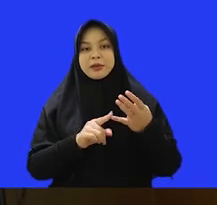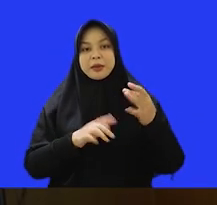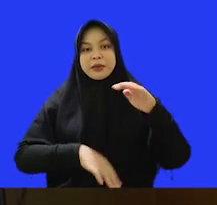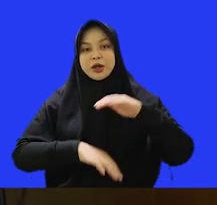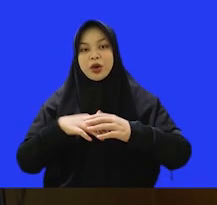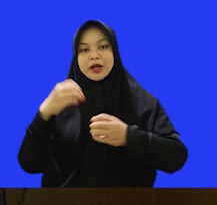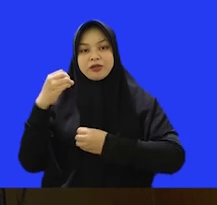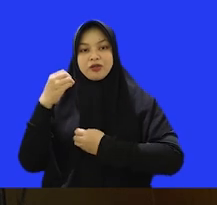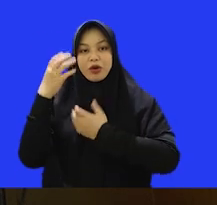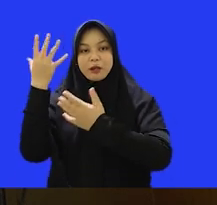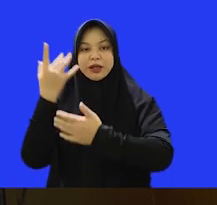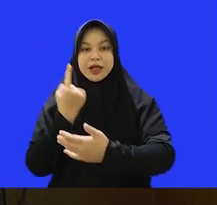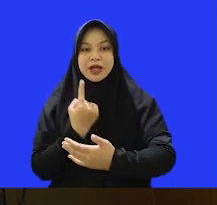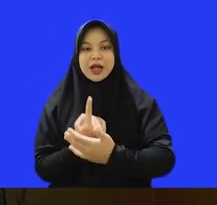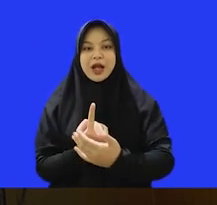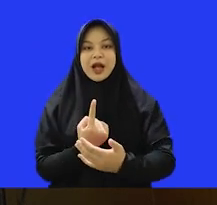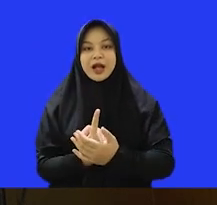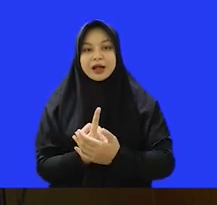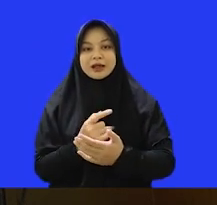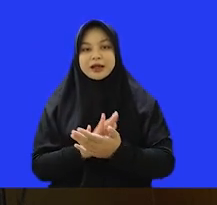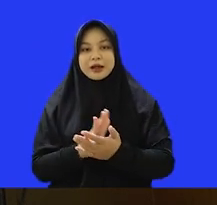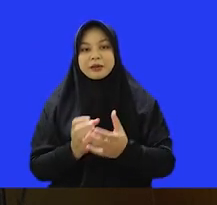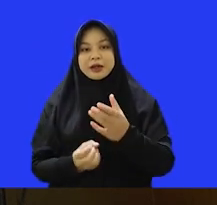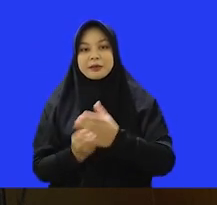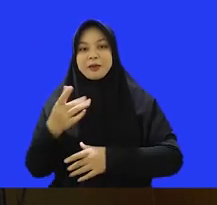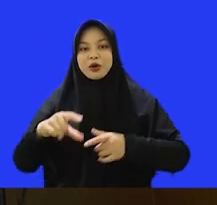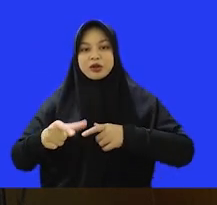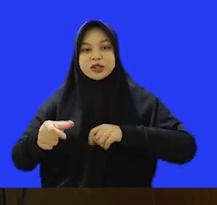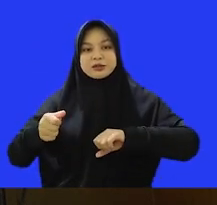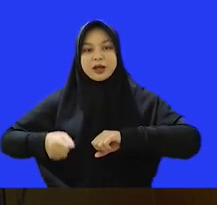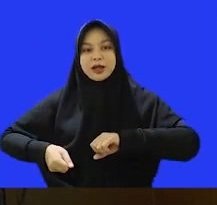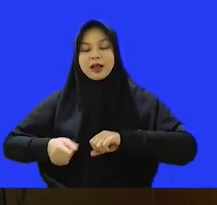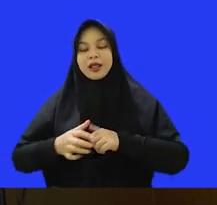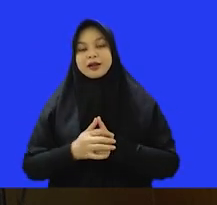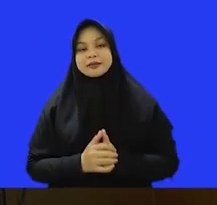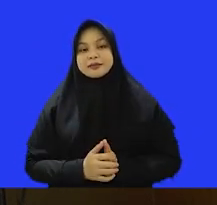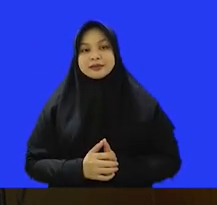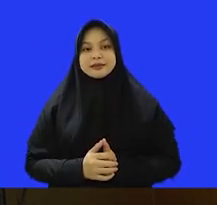pemenuhan informasi terkait hak dan perkembangan proses peradilan.